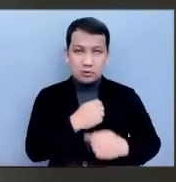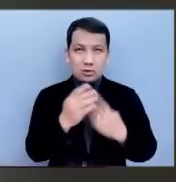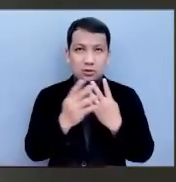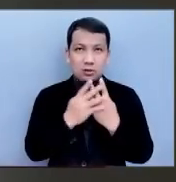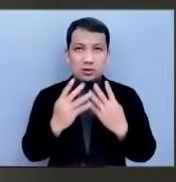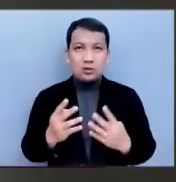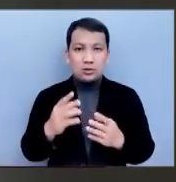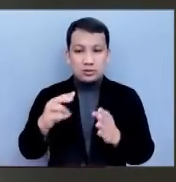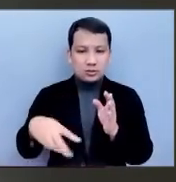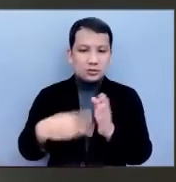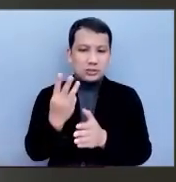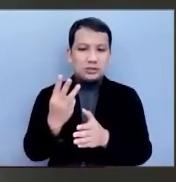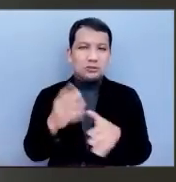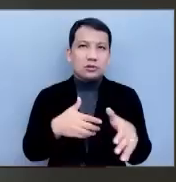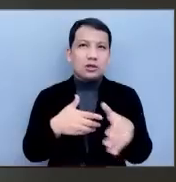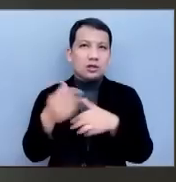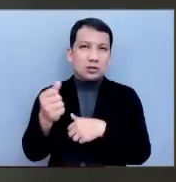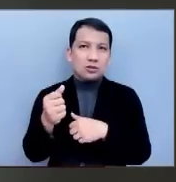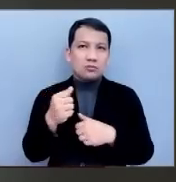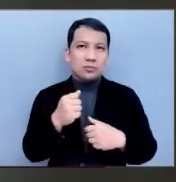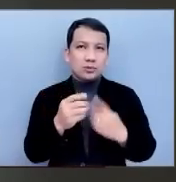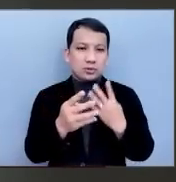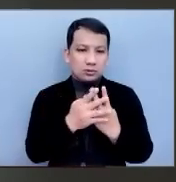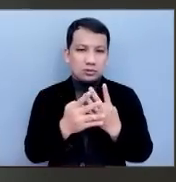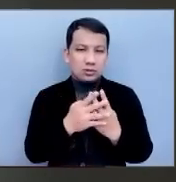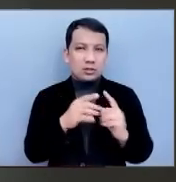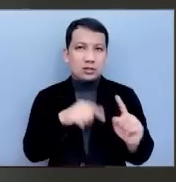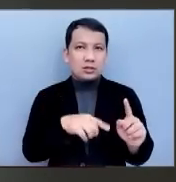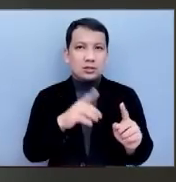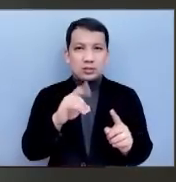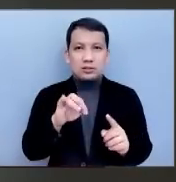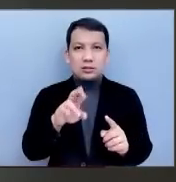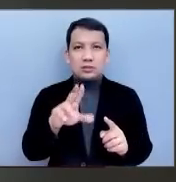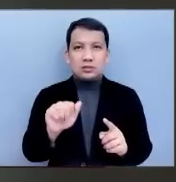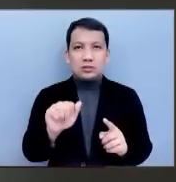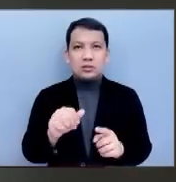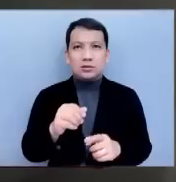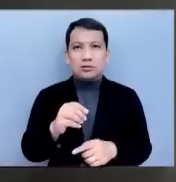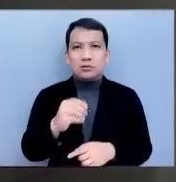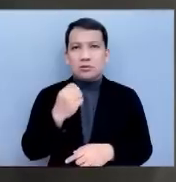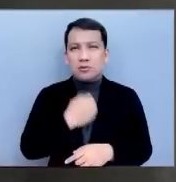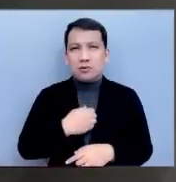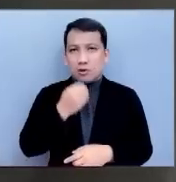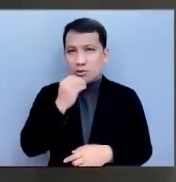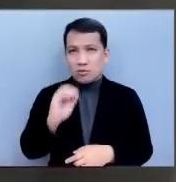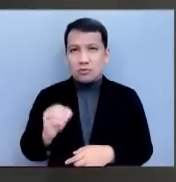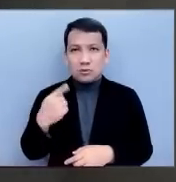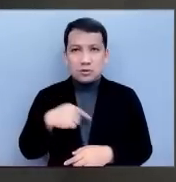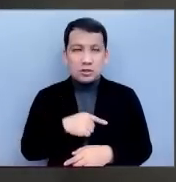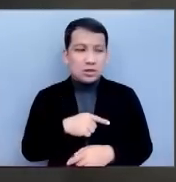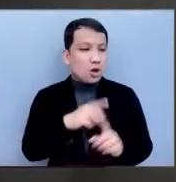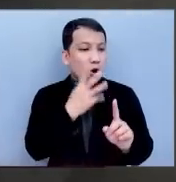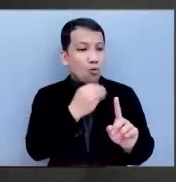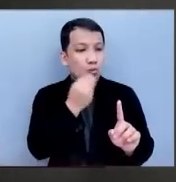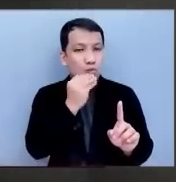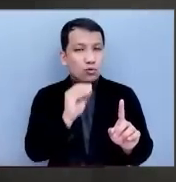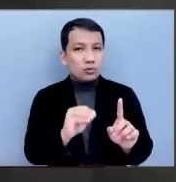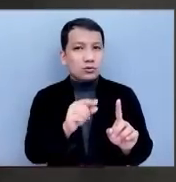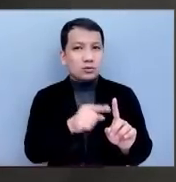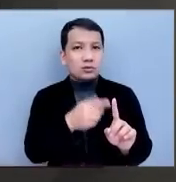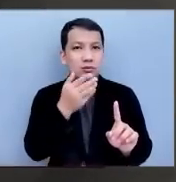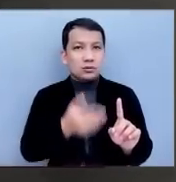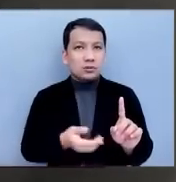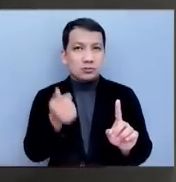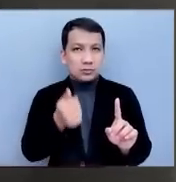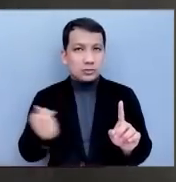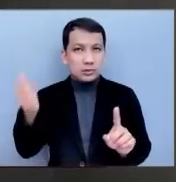na raw nakakalabas-masok ng selda si Dera. Utos lang po yun, eh. Sino nag-utos? Yung mas matalas